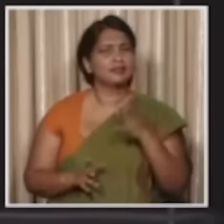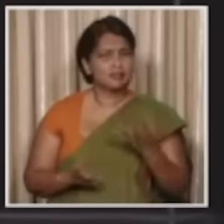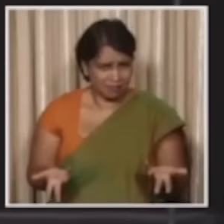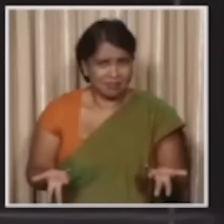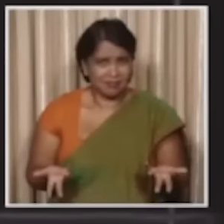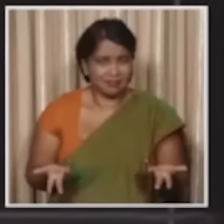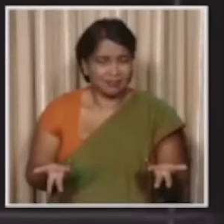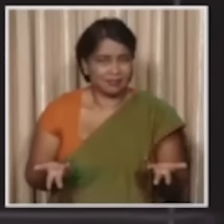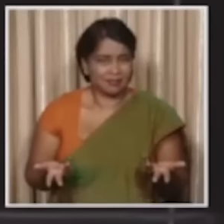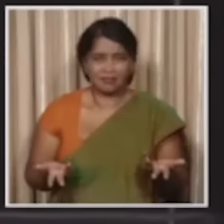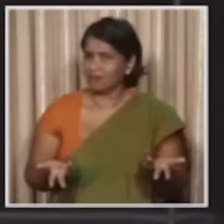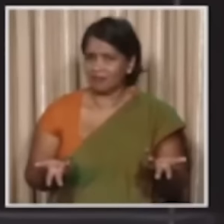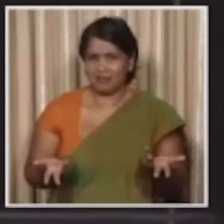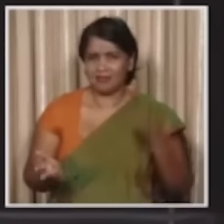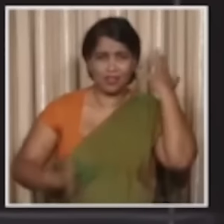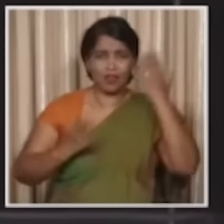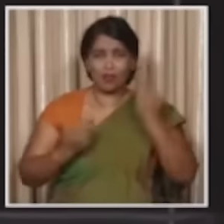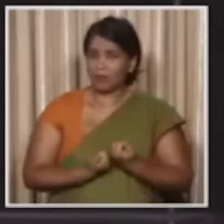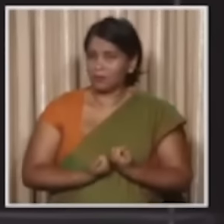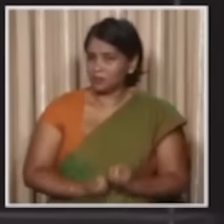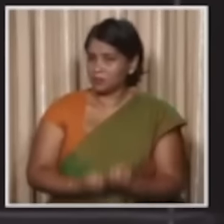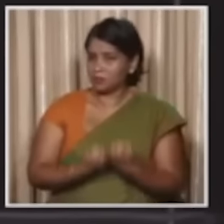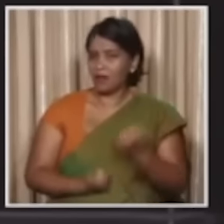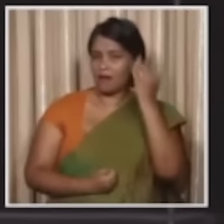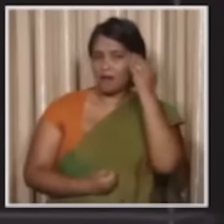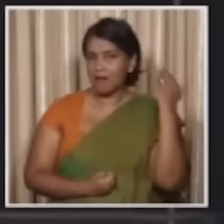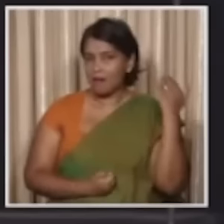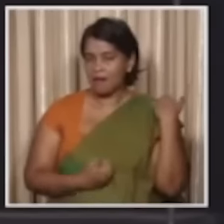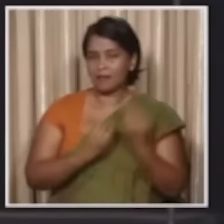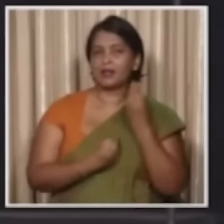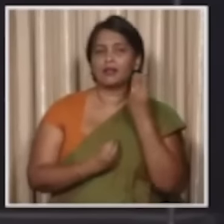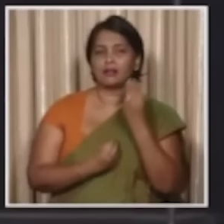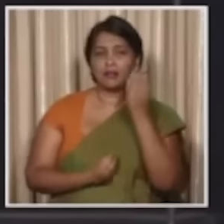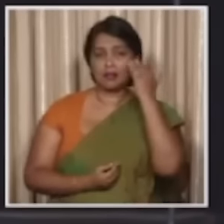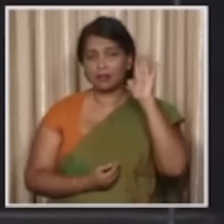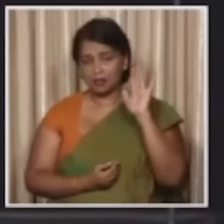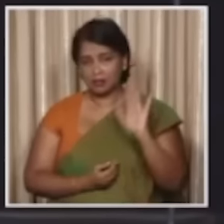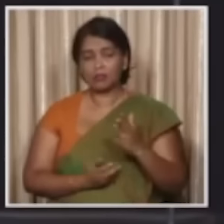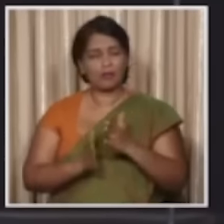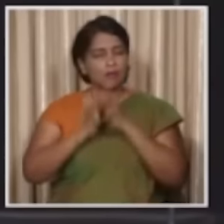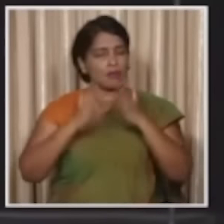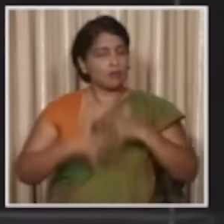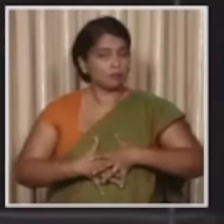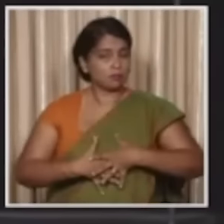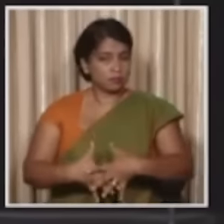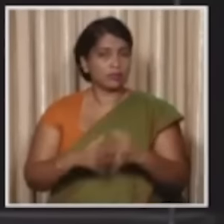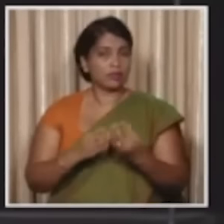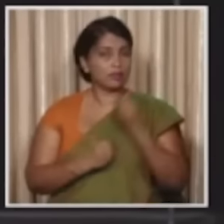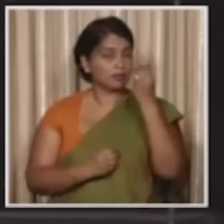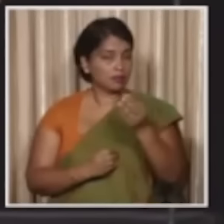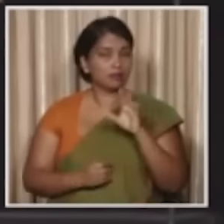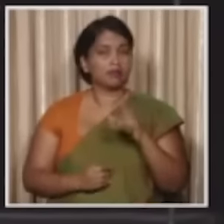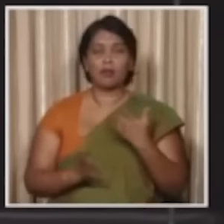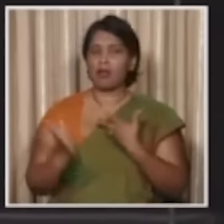කාරණයක්ද? මේ ලෝකෙට දරුවෝ බිහි කරන්න අම්මලාට දෙන කාන්තාවකට උතුම් මාතෘ පදවිය වෙනුවෙන් ලැබී